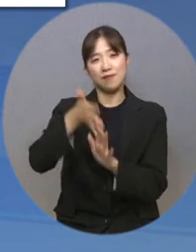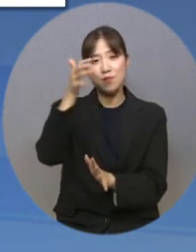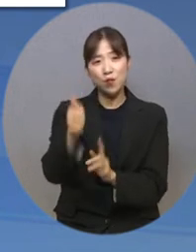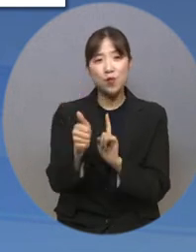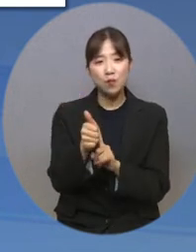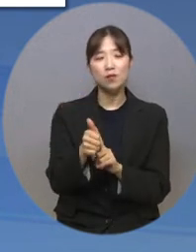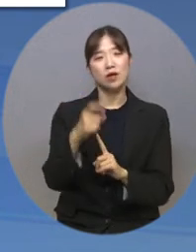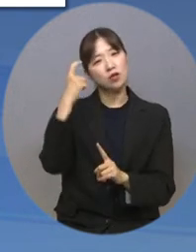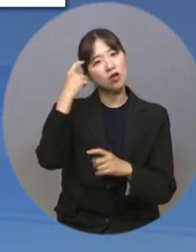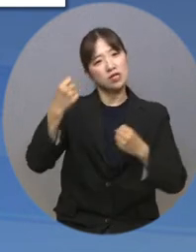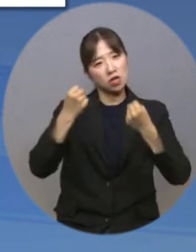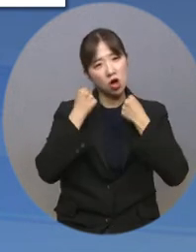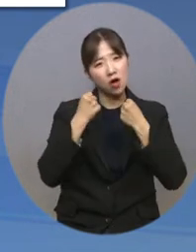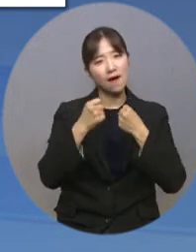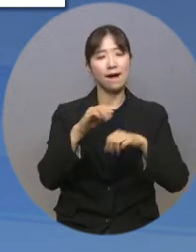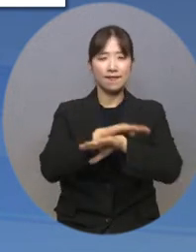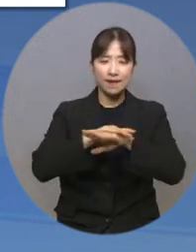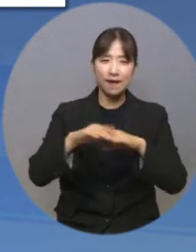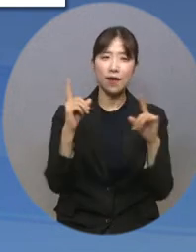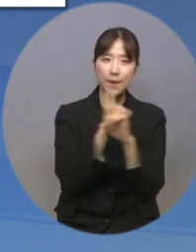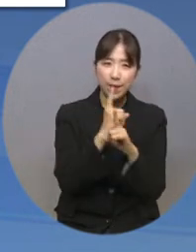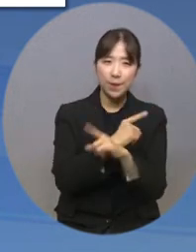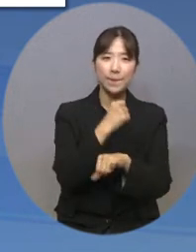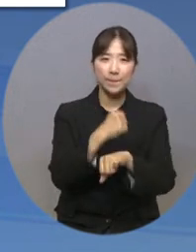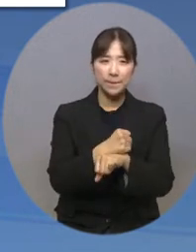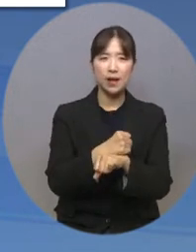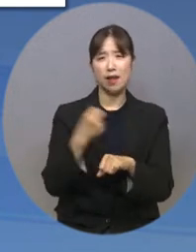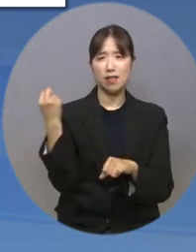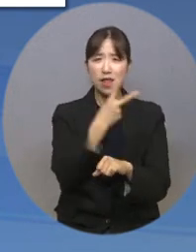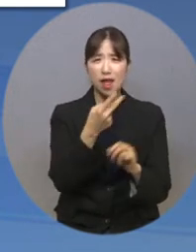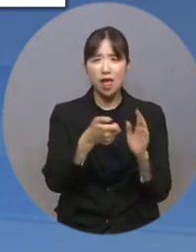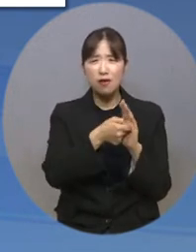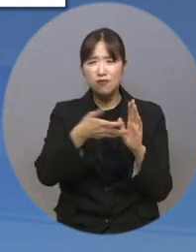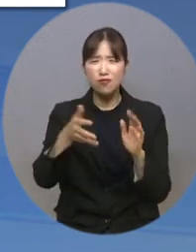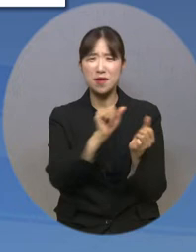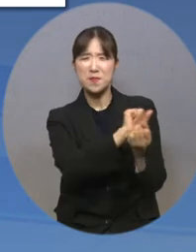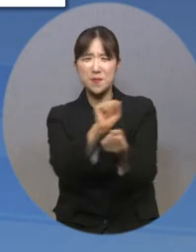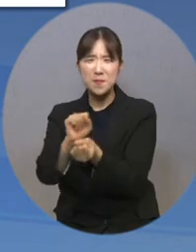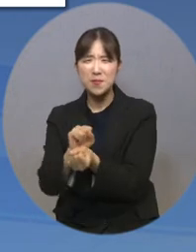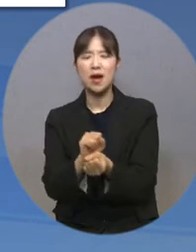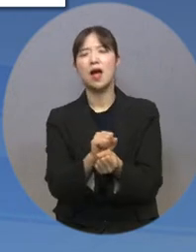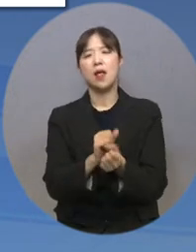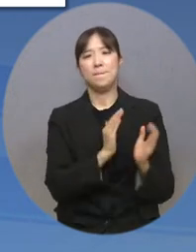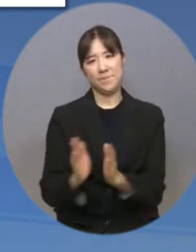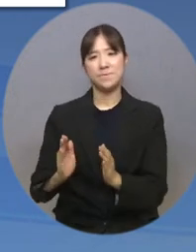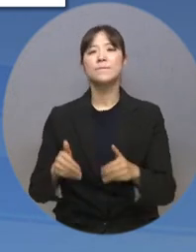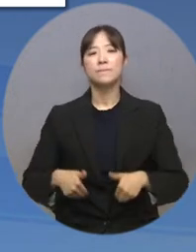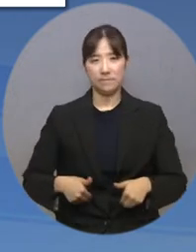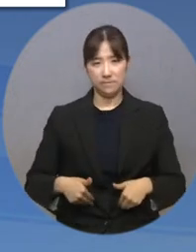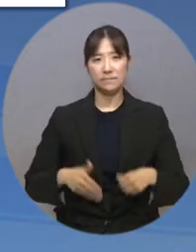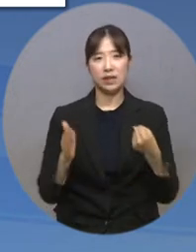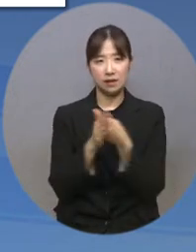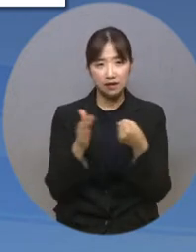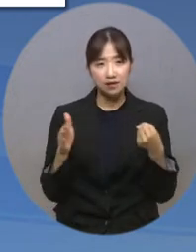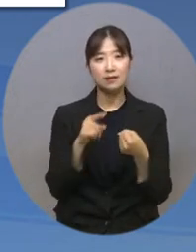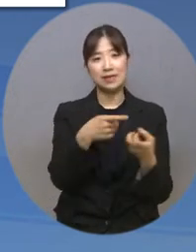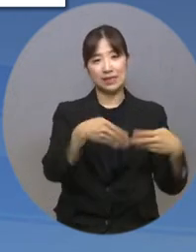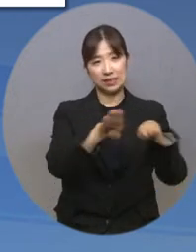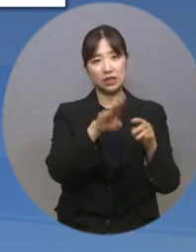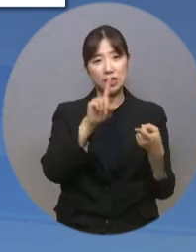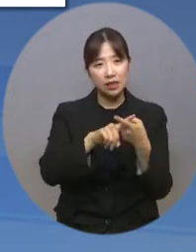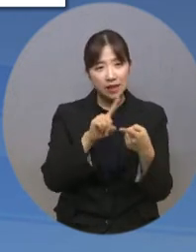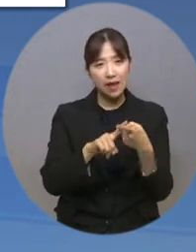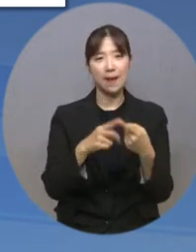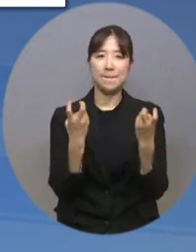분야에서도 대응체계를 재정비하고 재유행에 대비해야 할 필요성이 커짐에 따라 정신건강증진시설에 대한